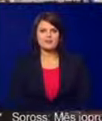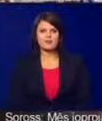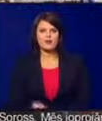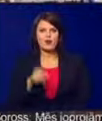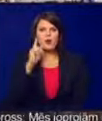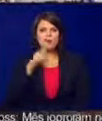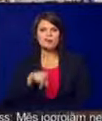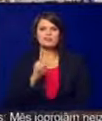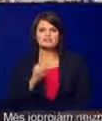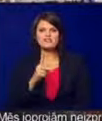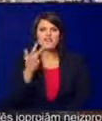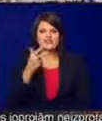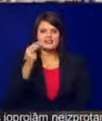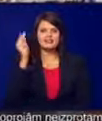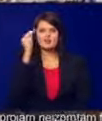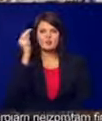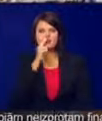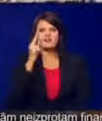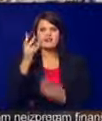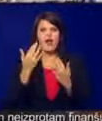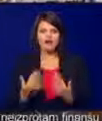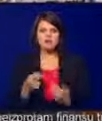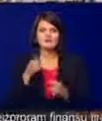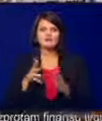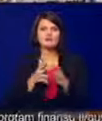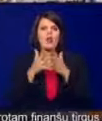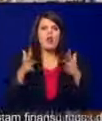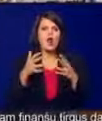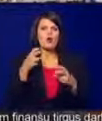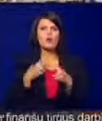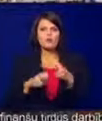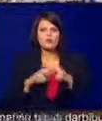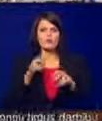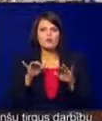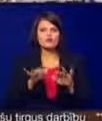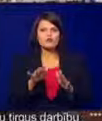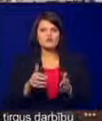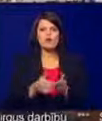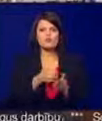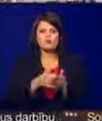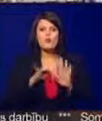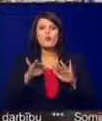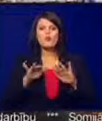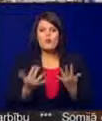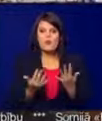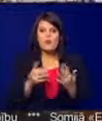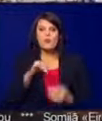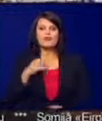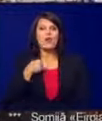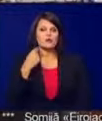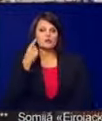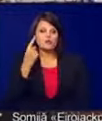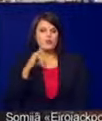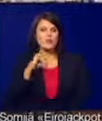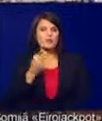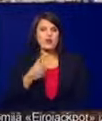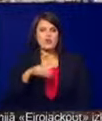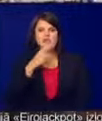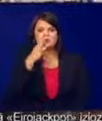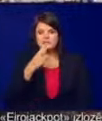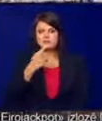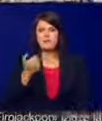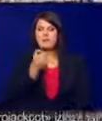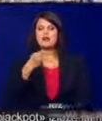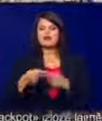Protams, tikai trīs kursi viņi neatrisinās to lielo globālo problēmu šuvēja trūkumu. Bet, ja es domāju, mēs skatīsimies paies gads,